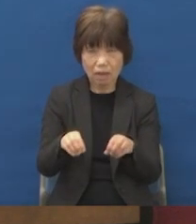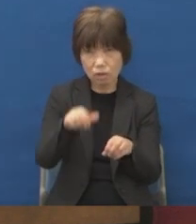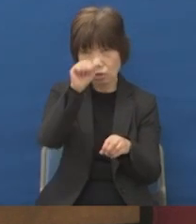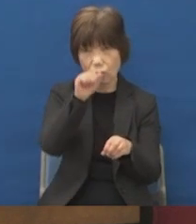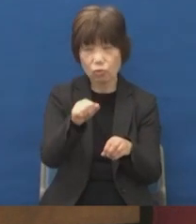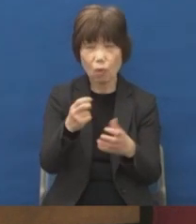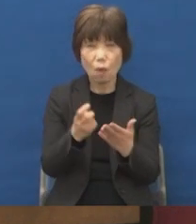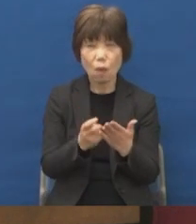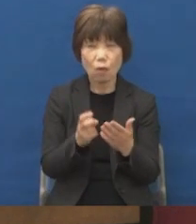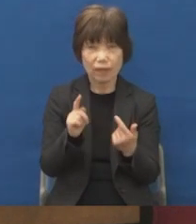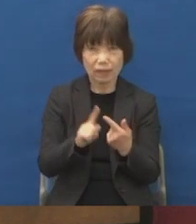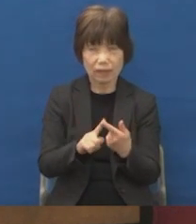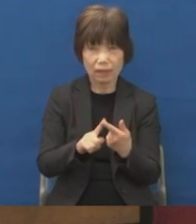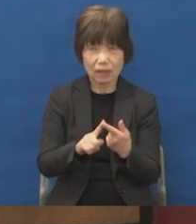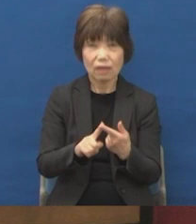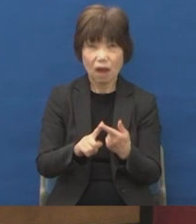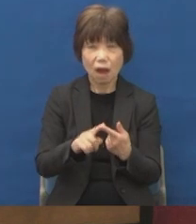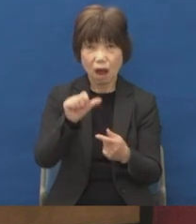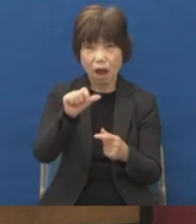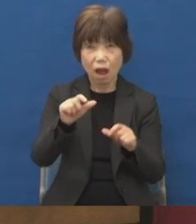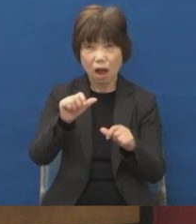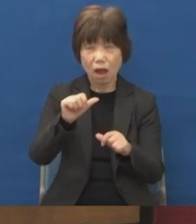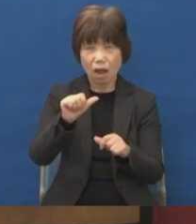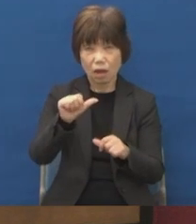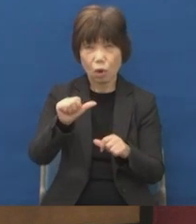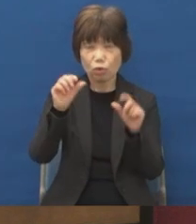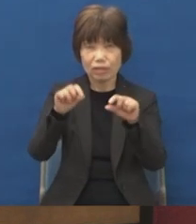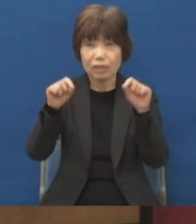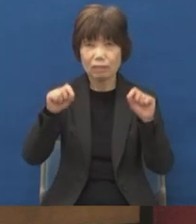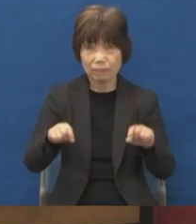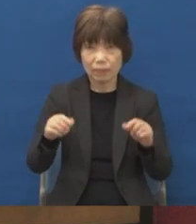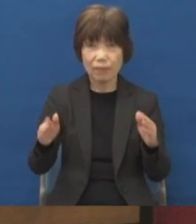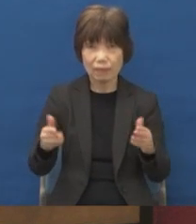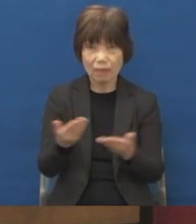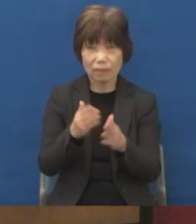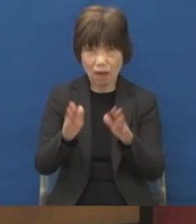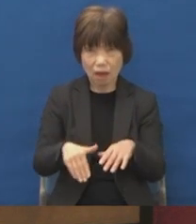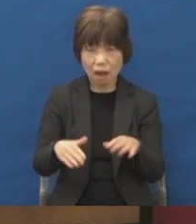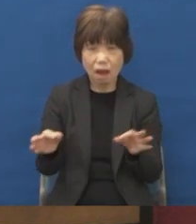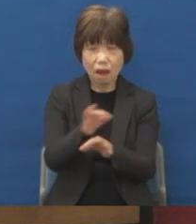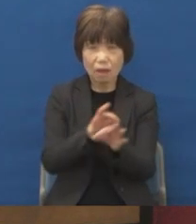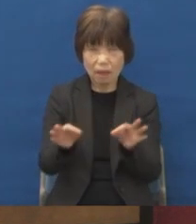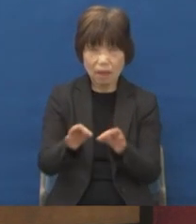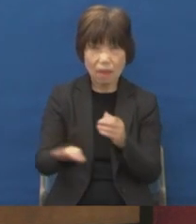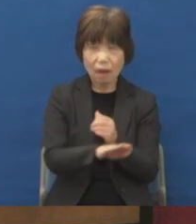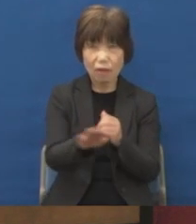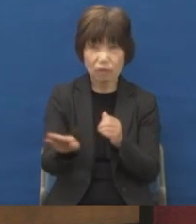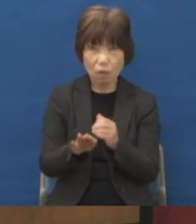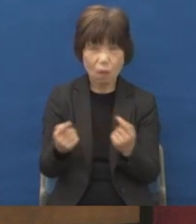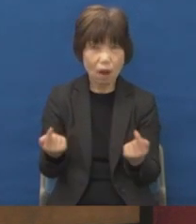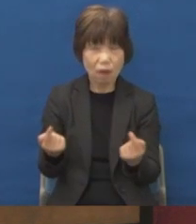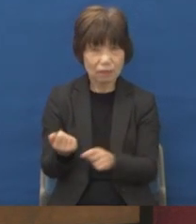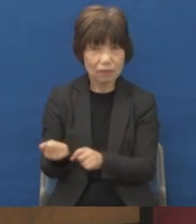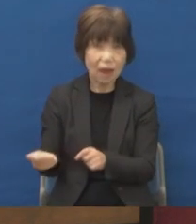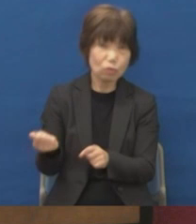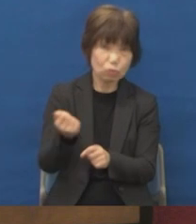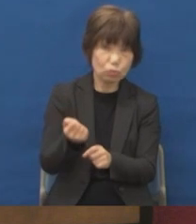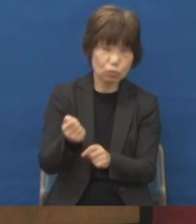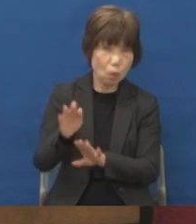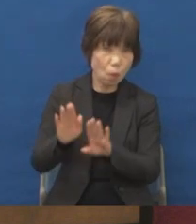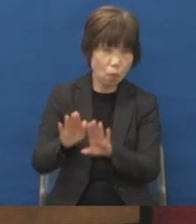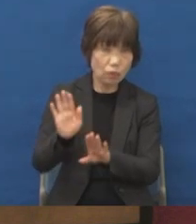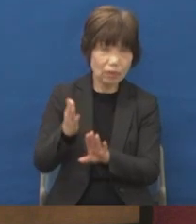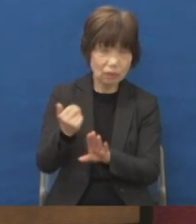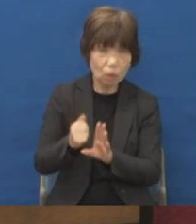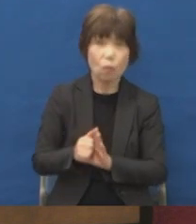的取り扱いが5類に移行されたことに伴い経営関係環境は回復見込みにありますが、燃